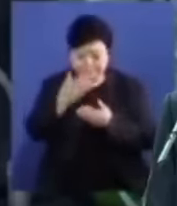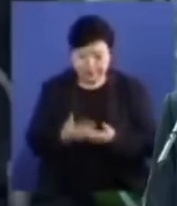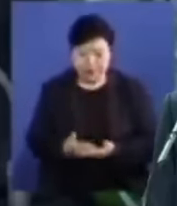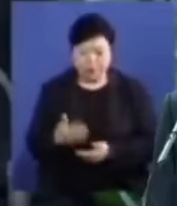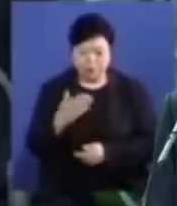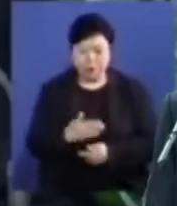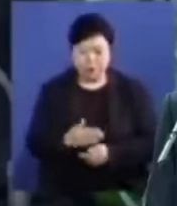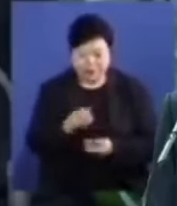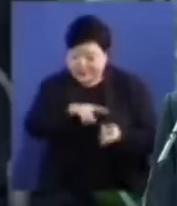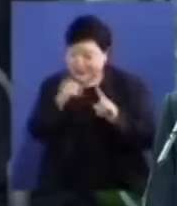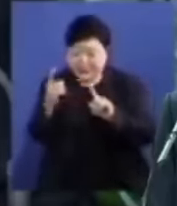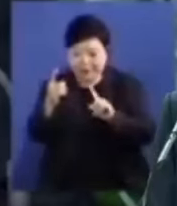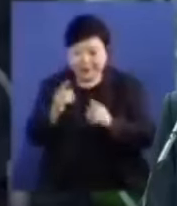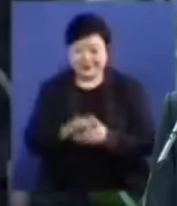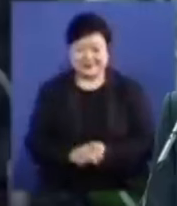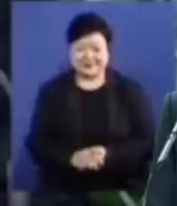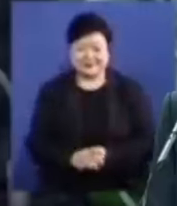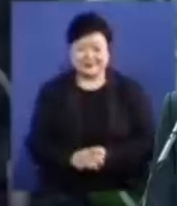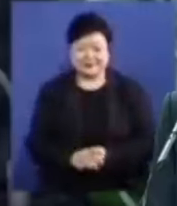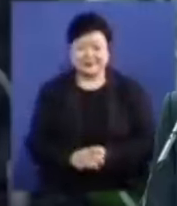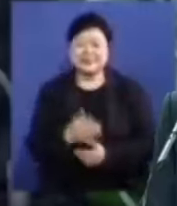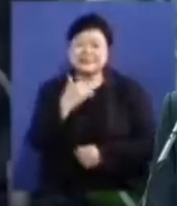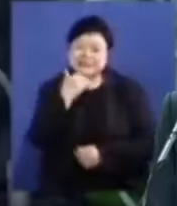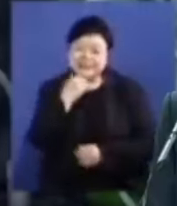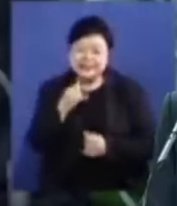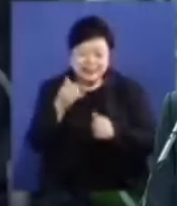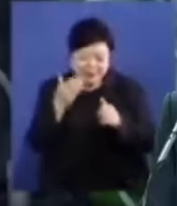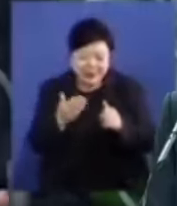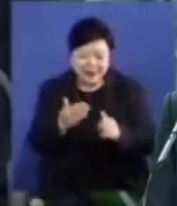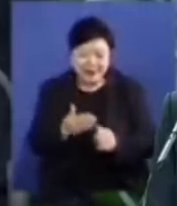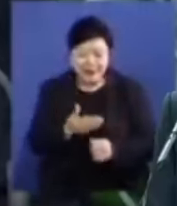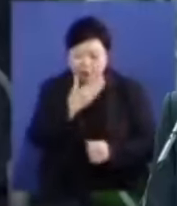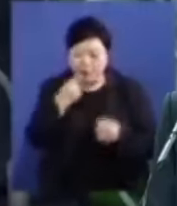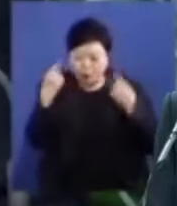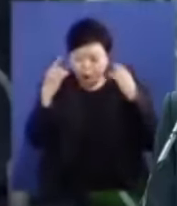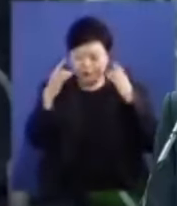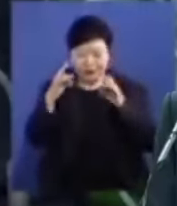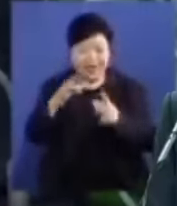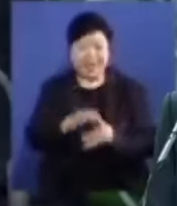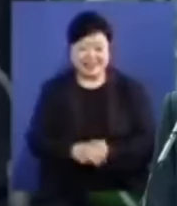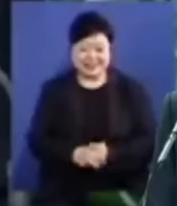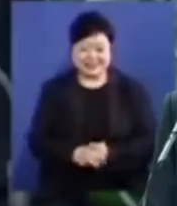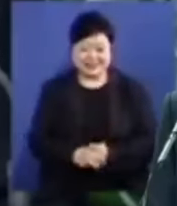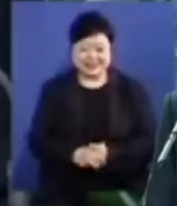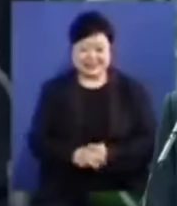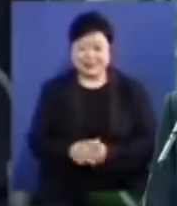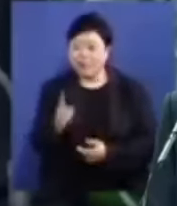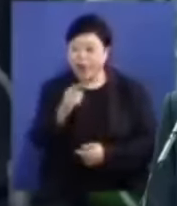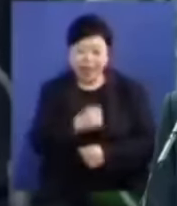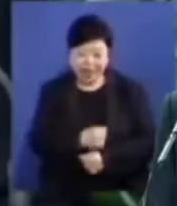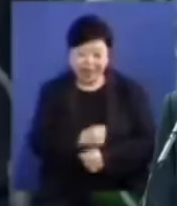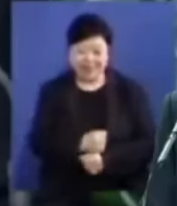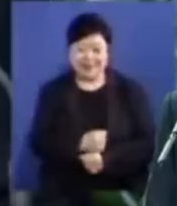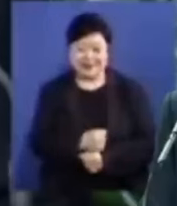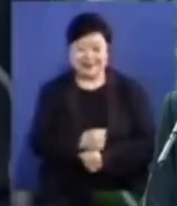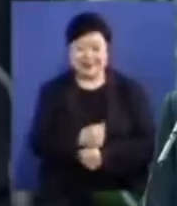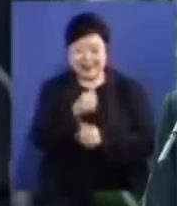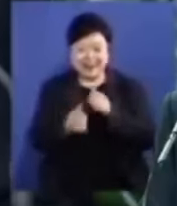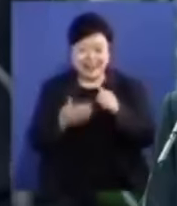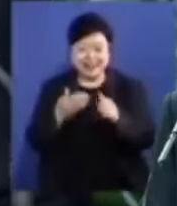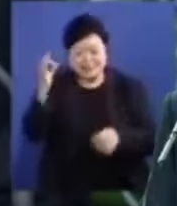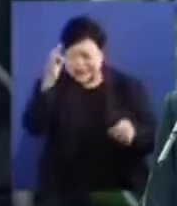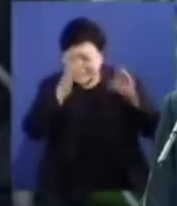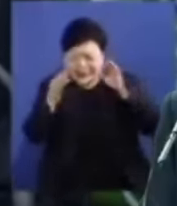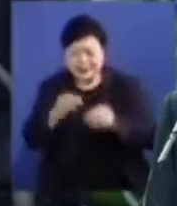몸이 나아야 기다리고 있는 사람들에게 나가서 복음을 증가하기 때문에 무엇을 하느냐? 하나님을